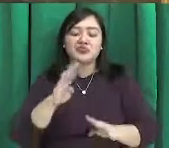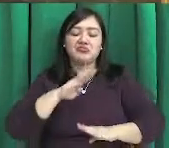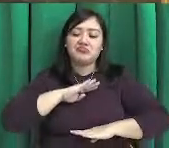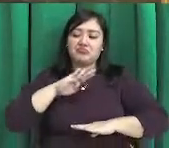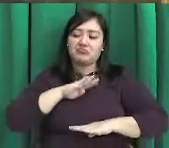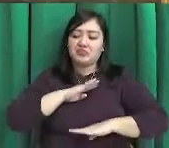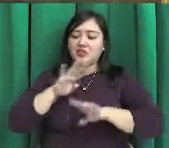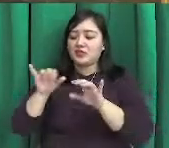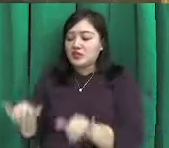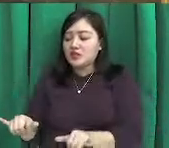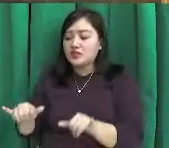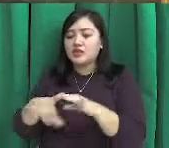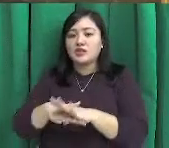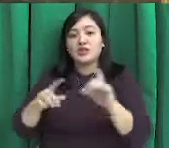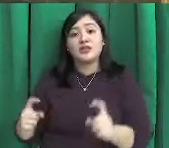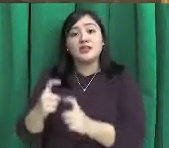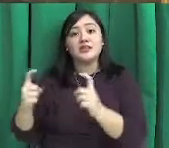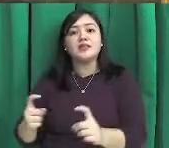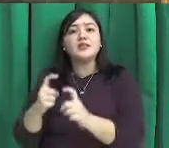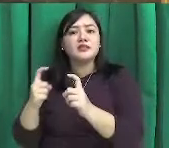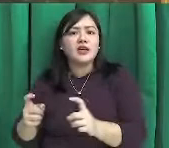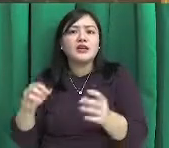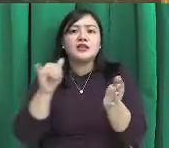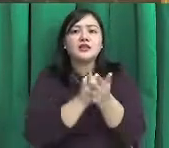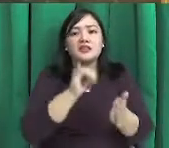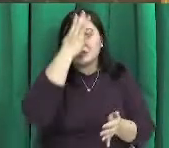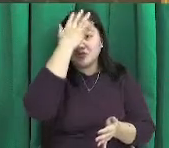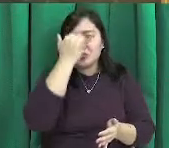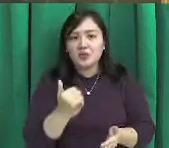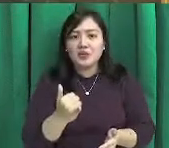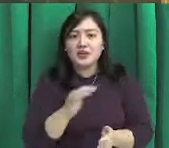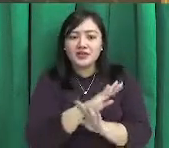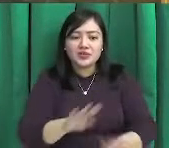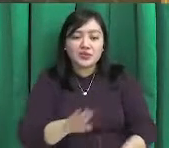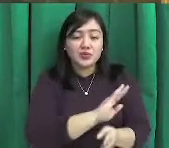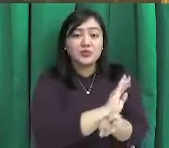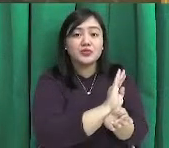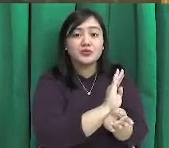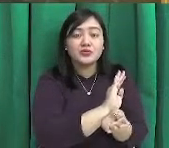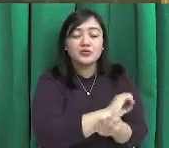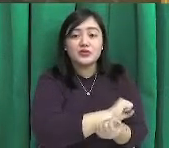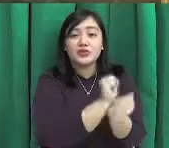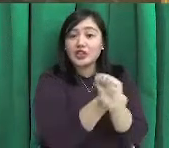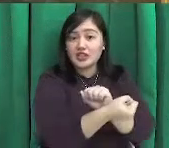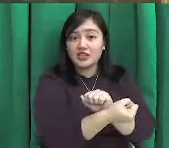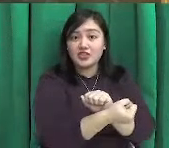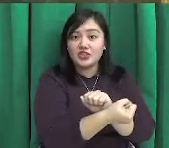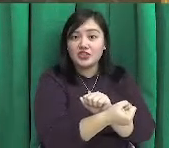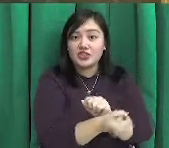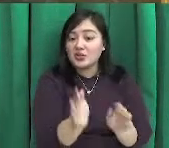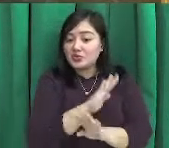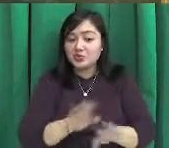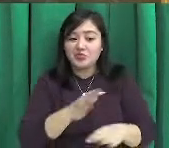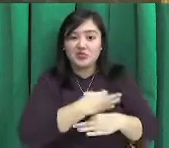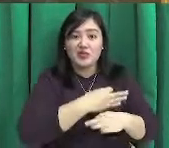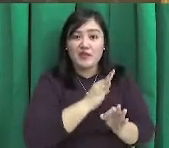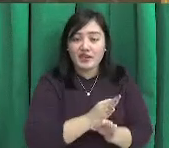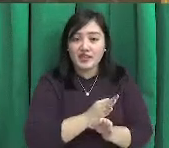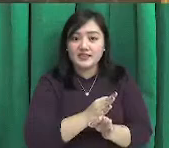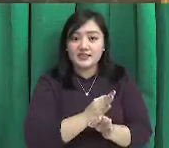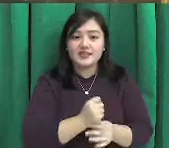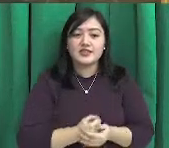ayaw niya nang umalis doon sa kanyang matagal na kalagayan. Pero pwede naman pong umayos uli . Sabi ko nga nung nakaraan